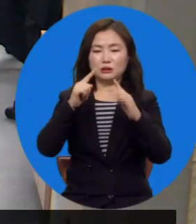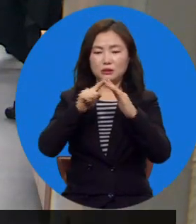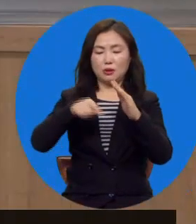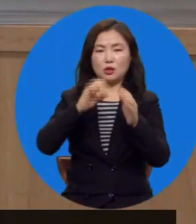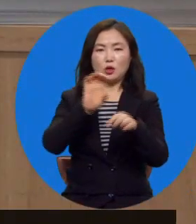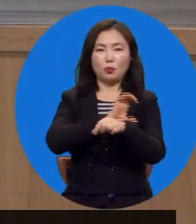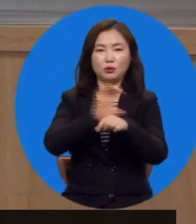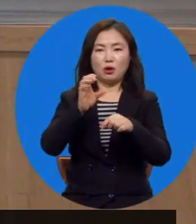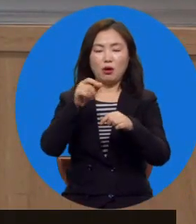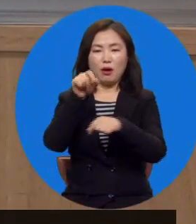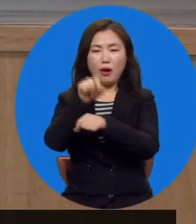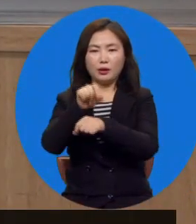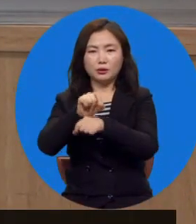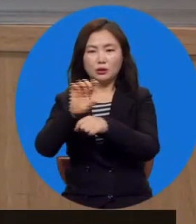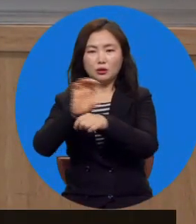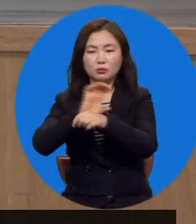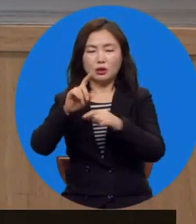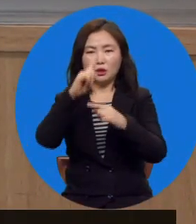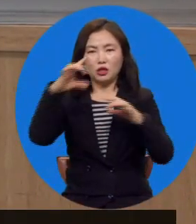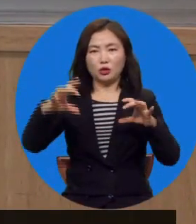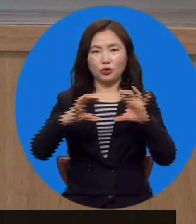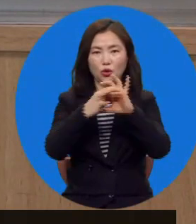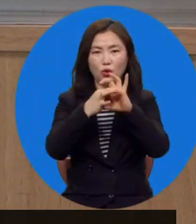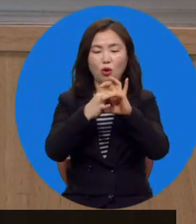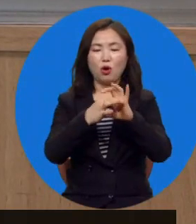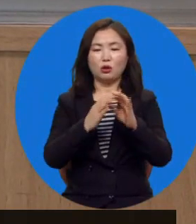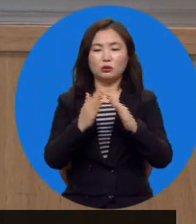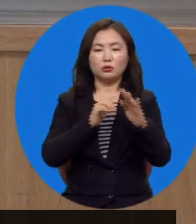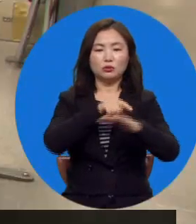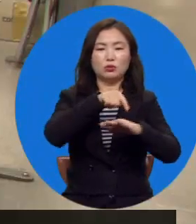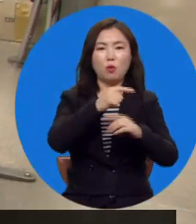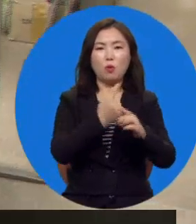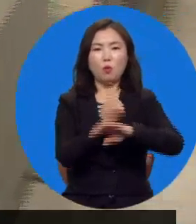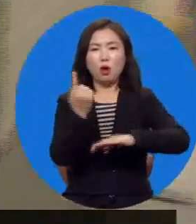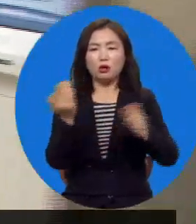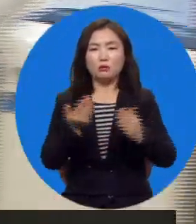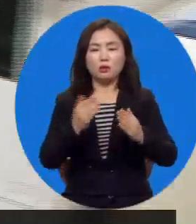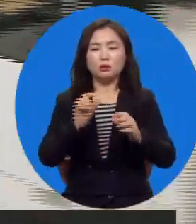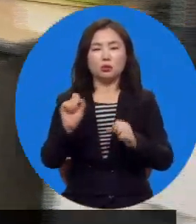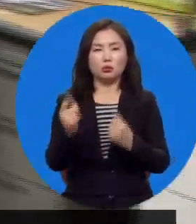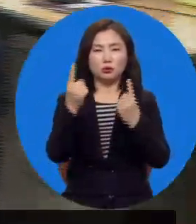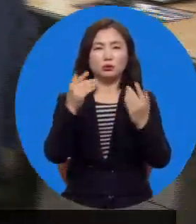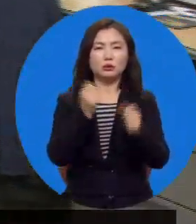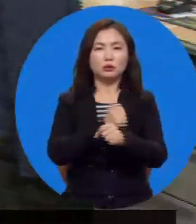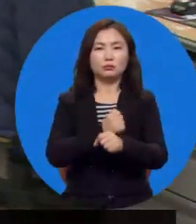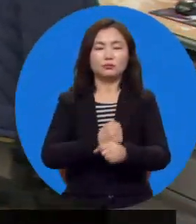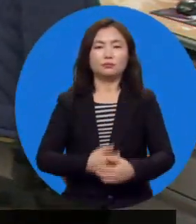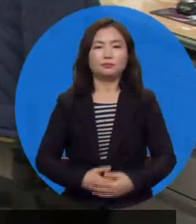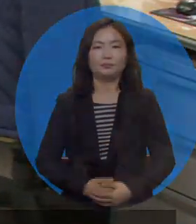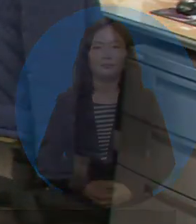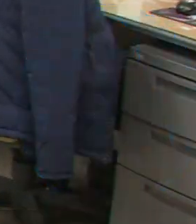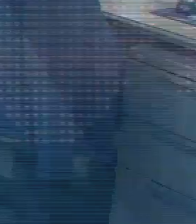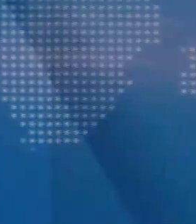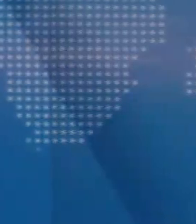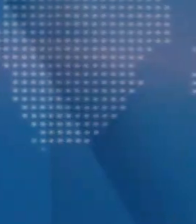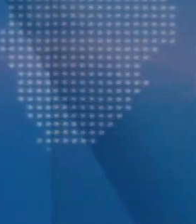컴퓨터를 행정 시스템과 연동 시켜 현장 출장 을 제외한 업무를 동일하게 처리 합니다